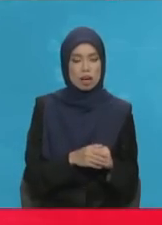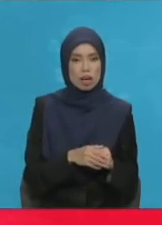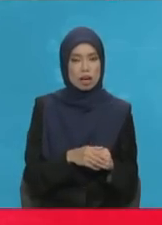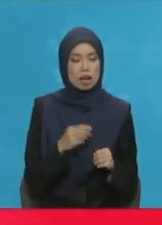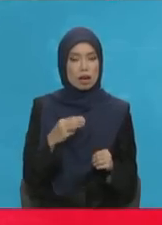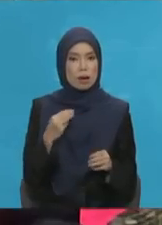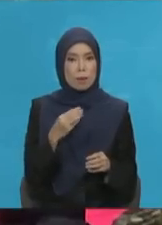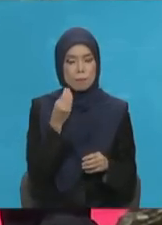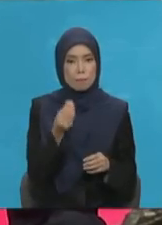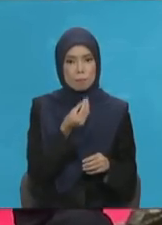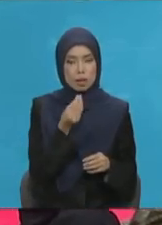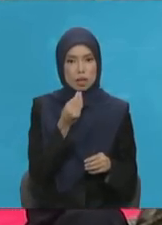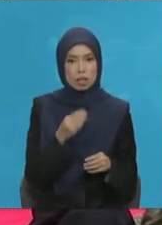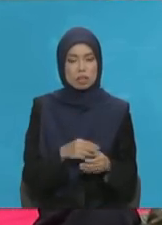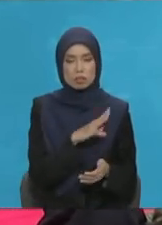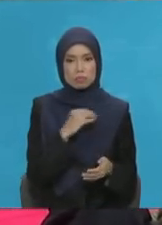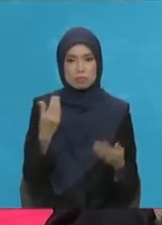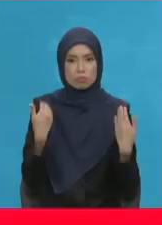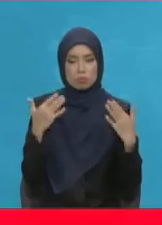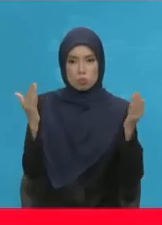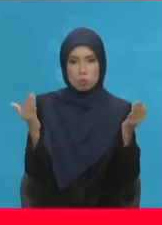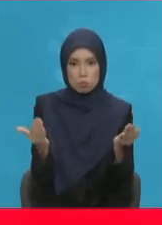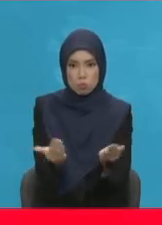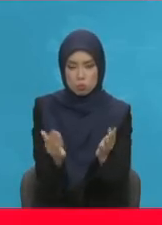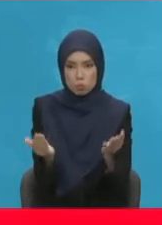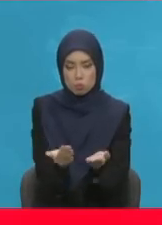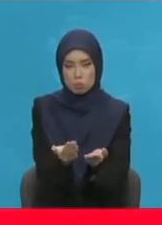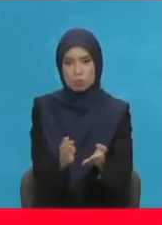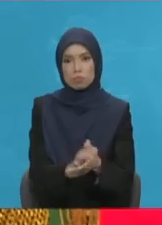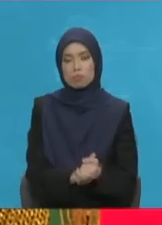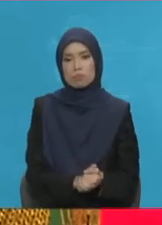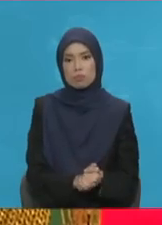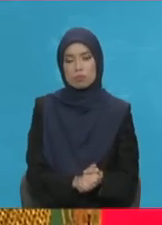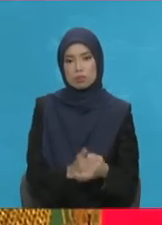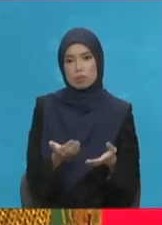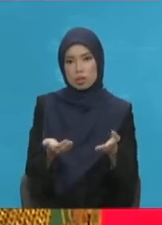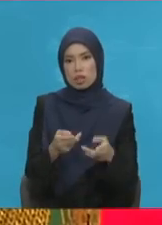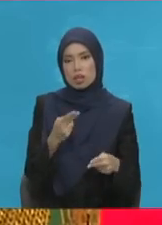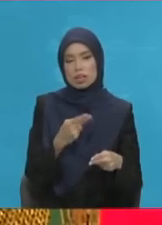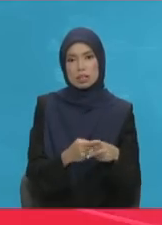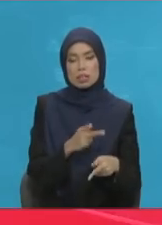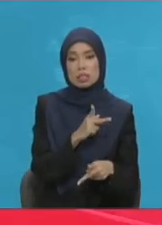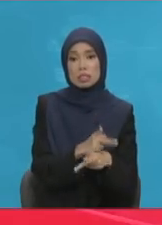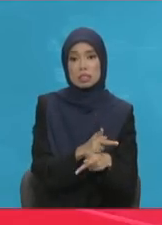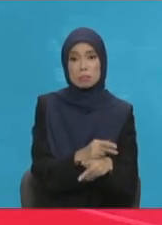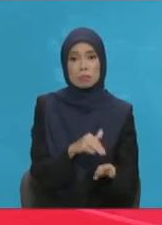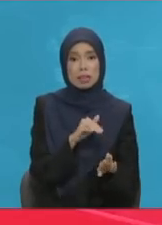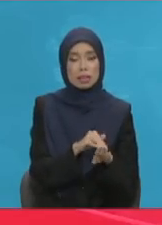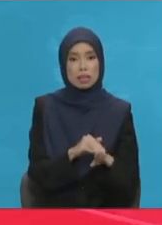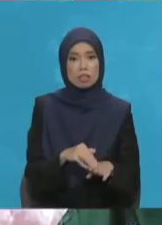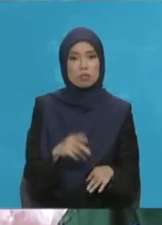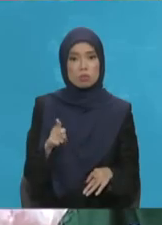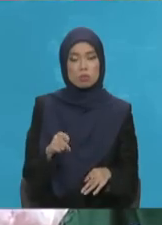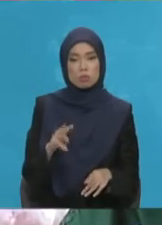diletakkan di tengah-tengah majelis gangse-gangsa bawa-bawaan diletakkan di hadapan yang dimuliakan